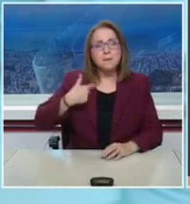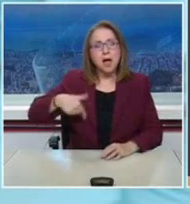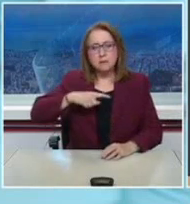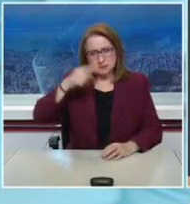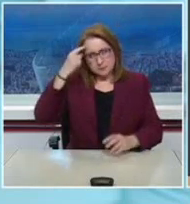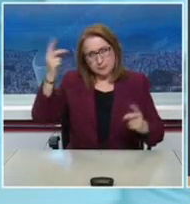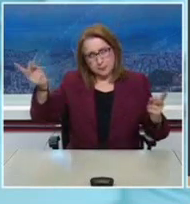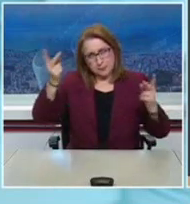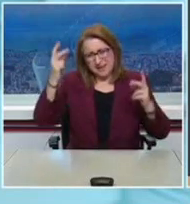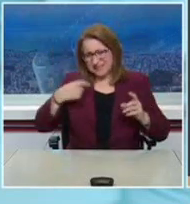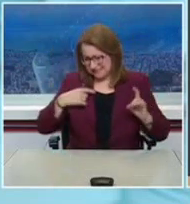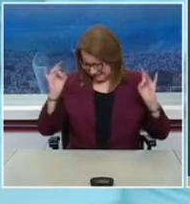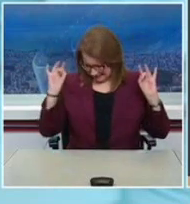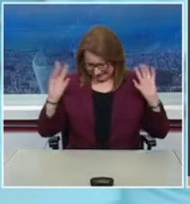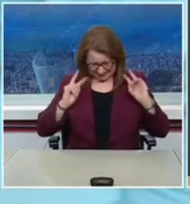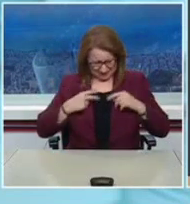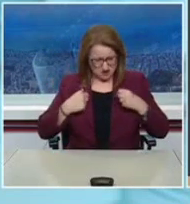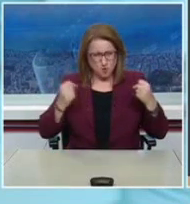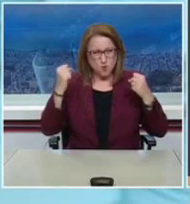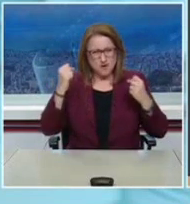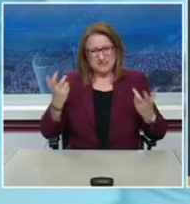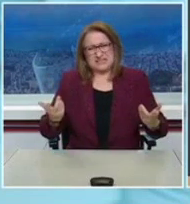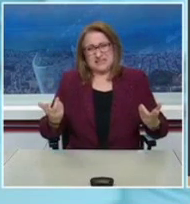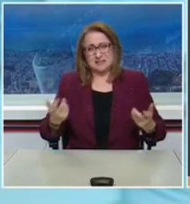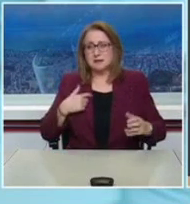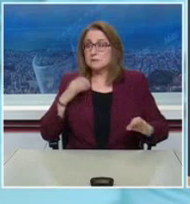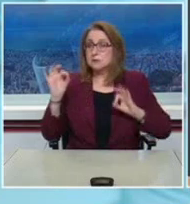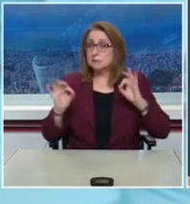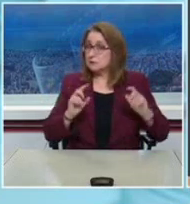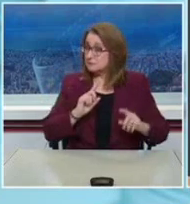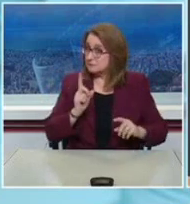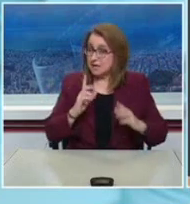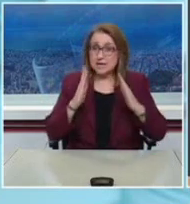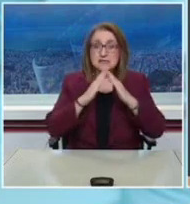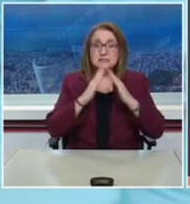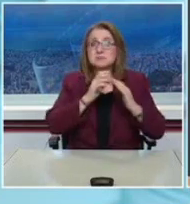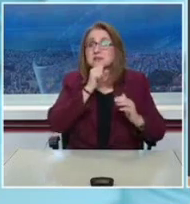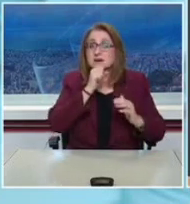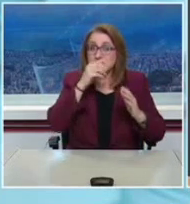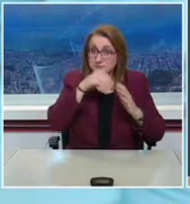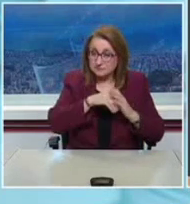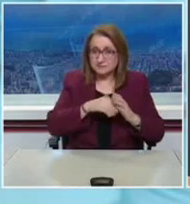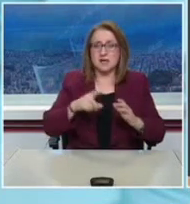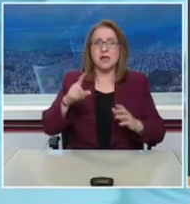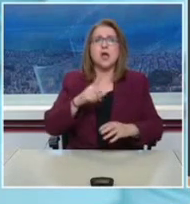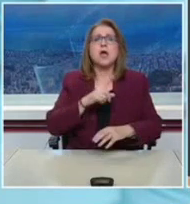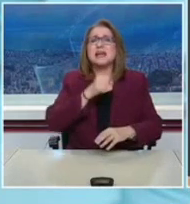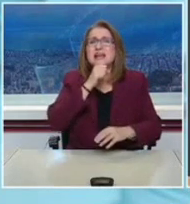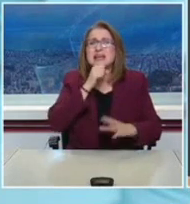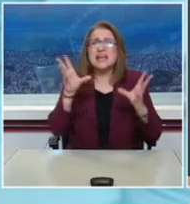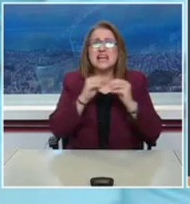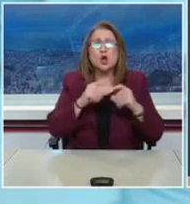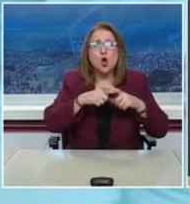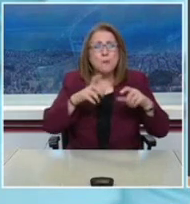Τα σπίτια που έχουν ηλικιωμένους, οι οίκοι ευγυρίας, οι χώροι νοσηλείας χρονίως πασχόντων,